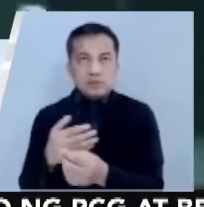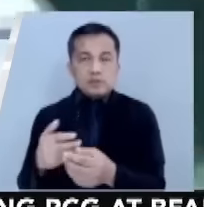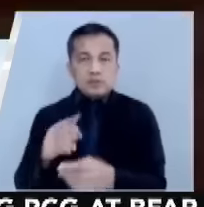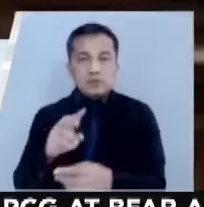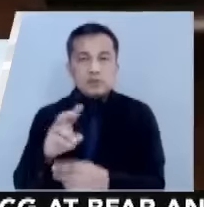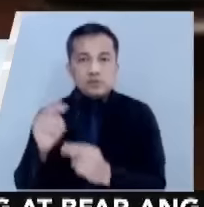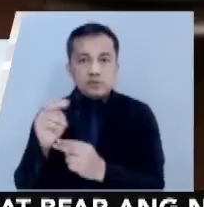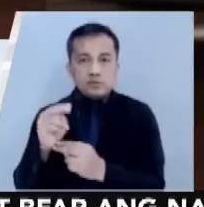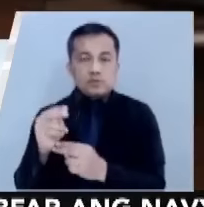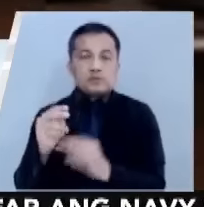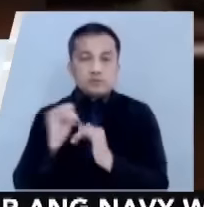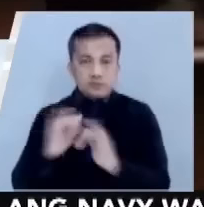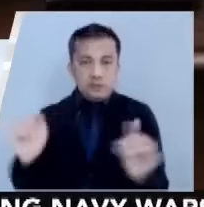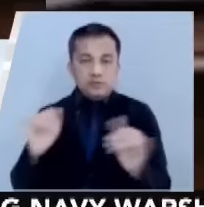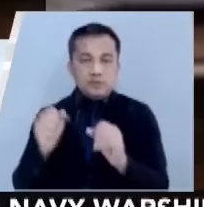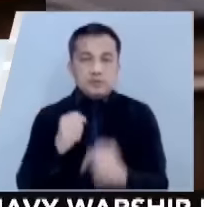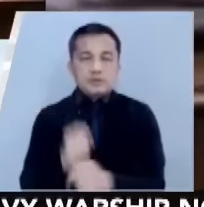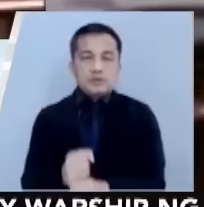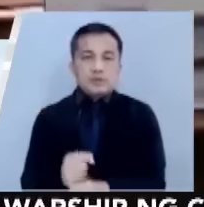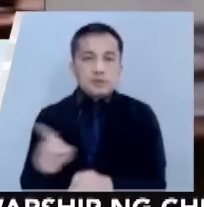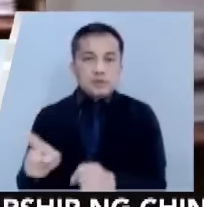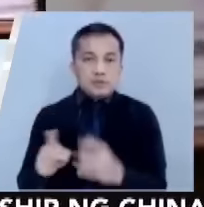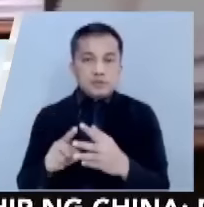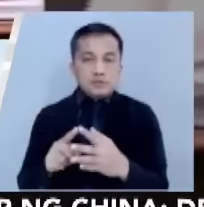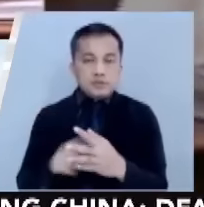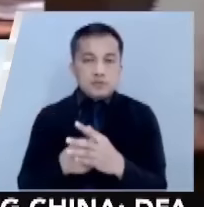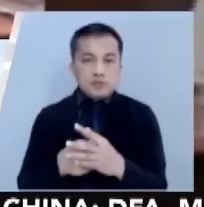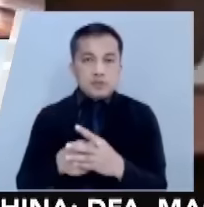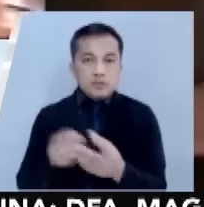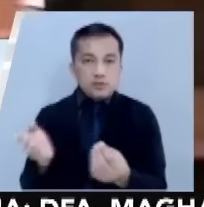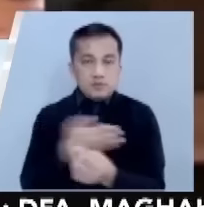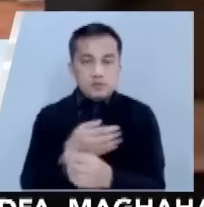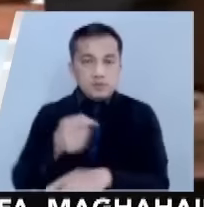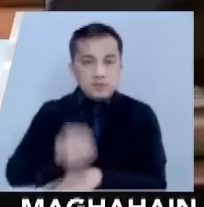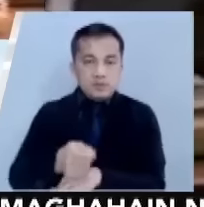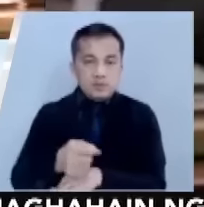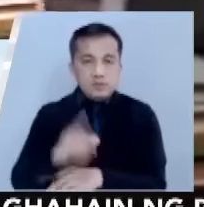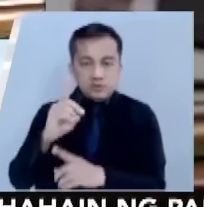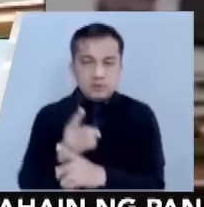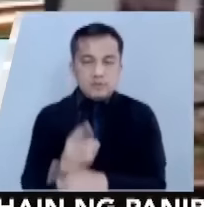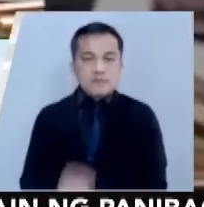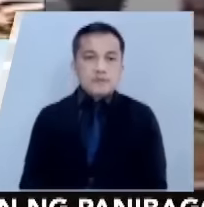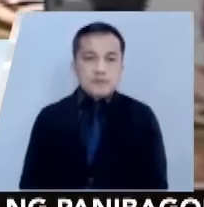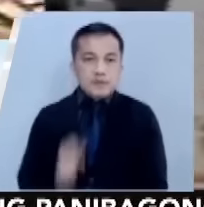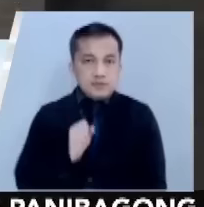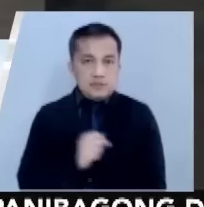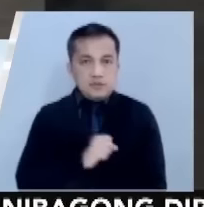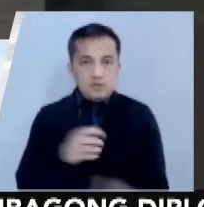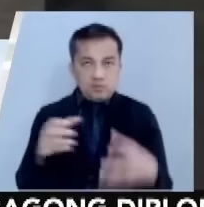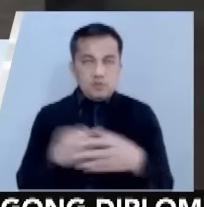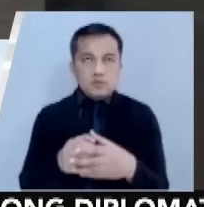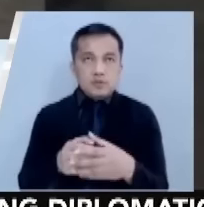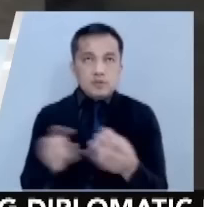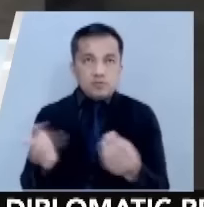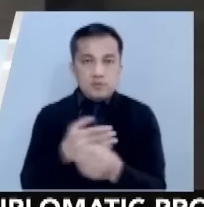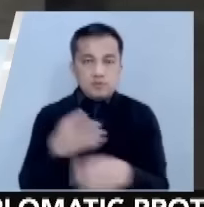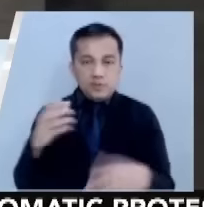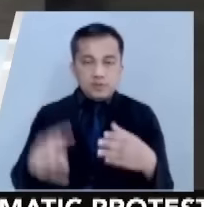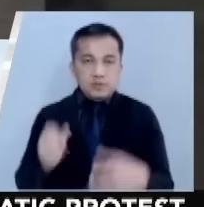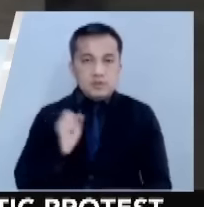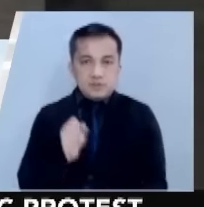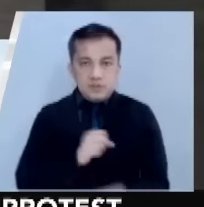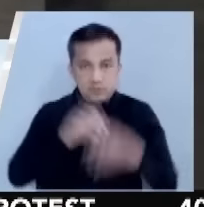din yun. Nagsimula naman ang kanyang impeachment trial noong Disyembre na. Senado ang bubuo ng impeachment court, Senate President ang uupong